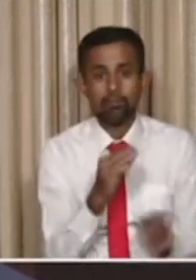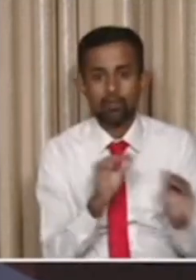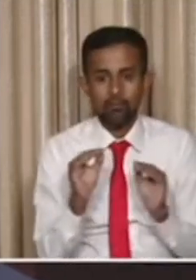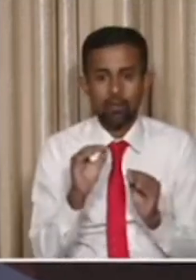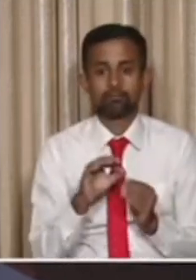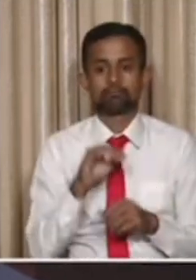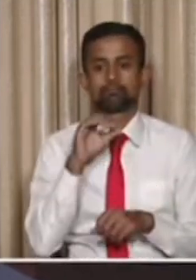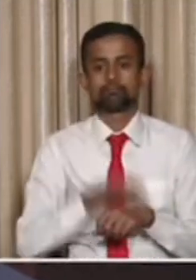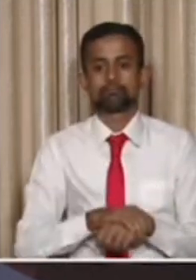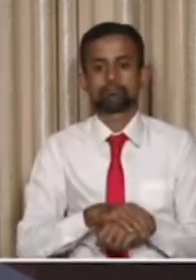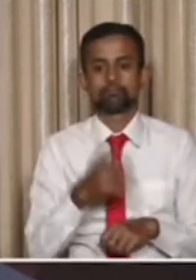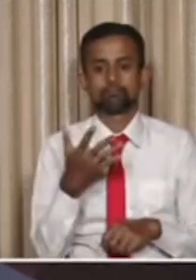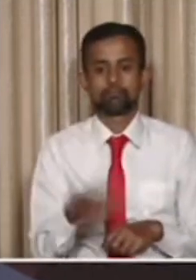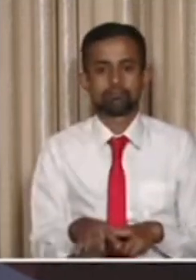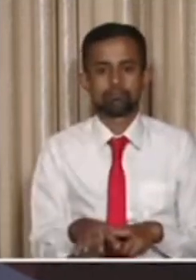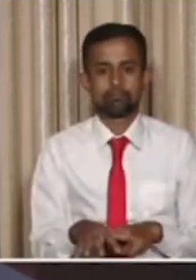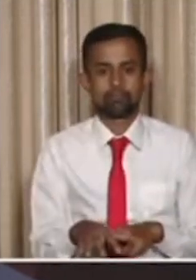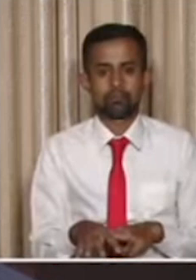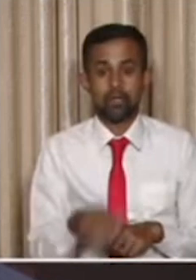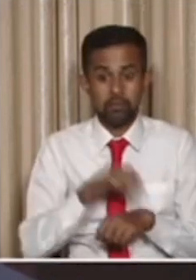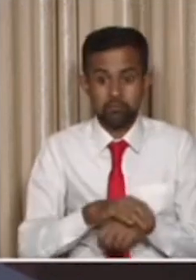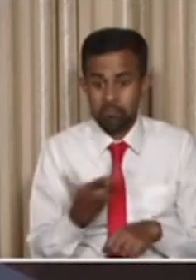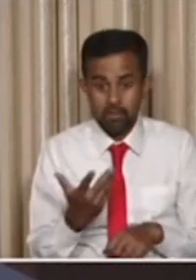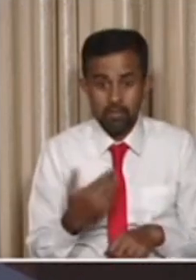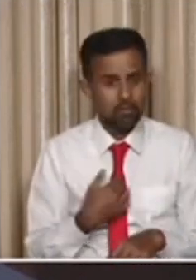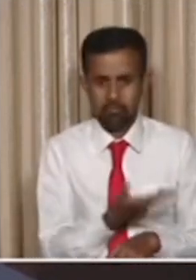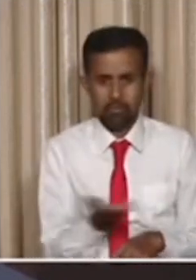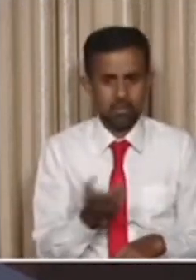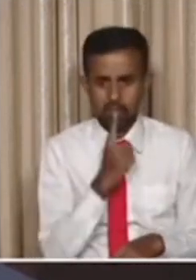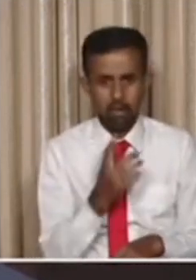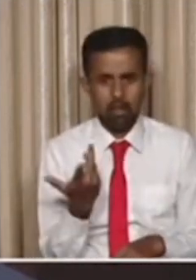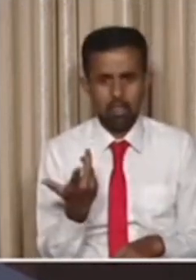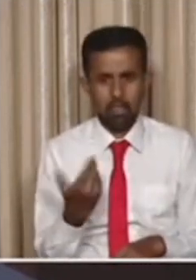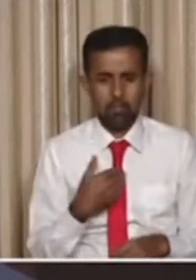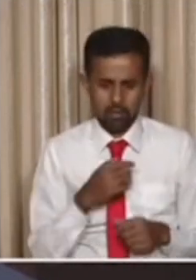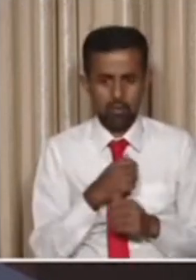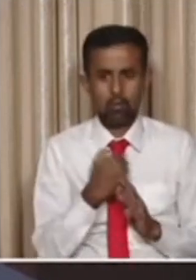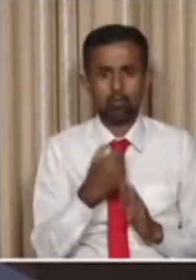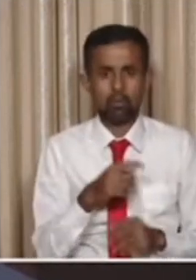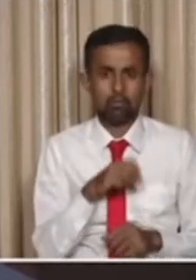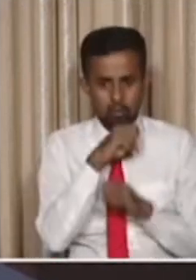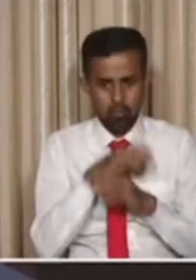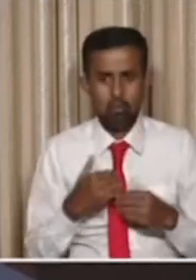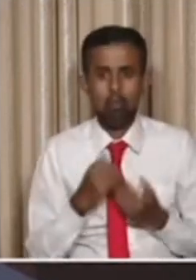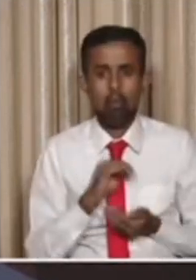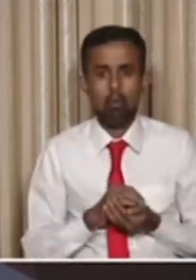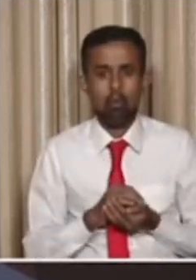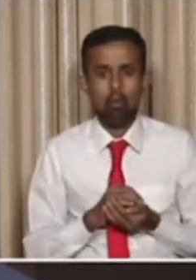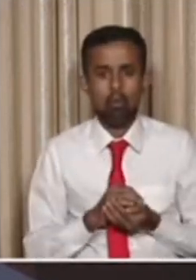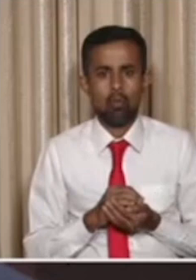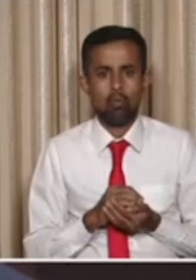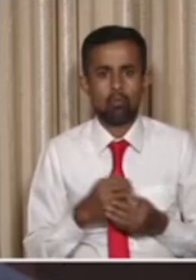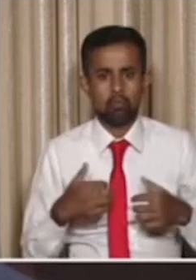තහවුරු වුණා. තහවුරු වුණේ නැත්තම් මං වචනයක්වත් මං කටවත් අරින්නේ නැහැ මේ සභාවේ. මොකද මගේ ආත්ම ගරුත්වයටත් එක කැළලා. මගේ ක්‍රෙඩිබිලිටි එකත්